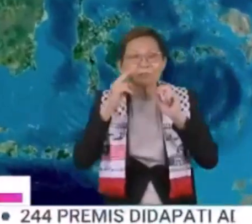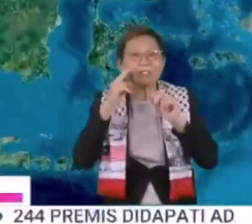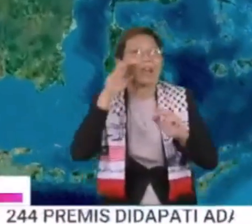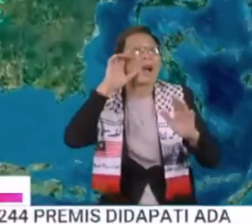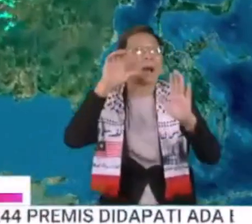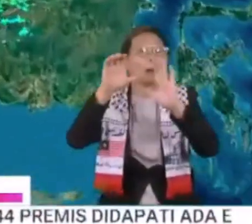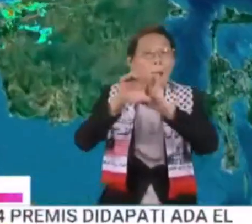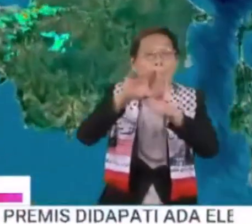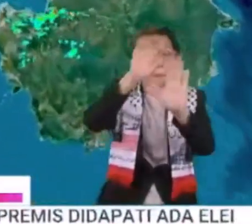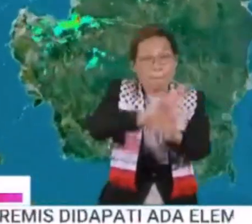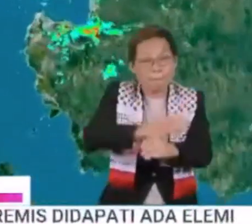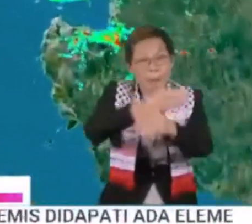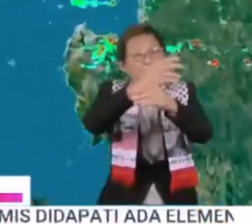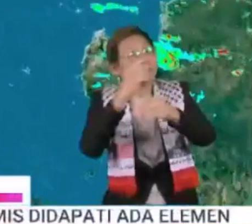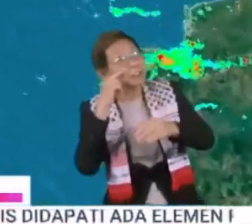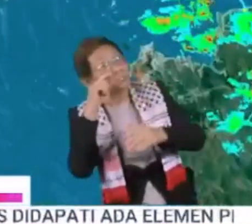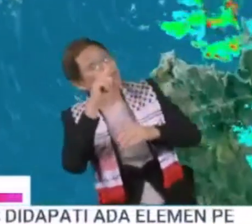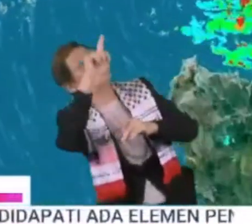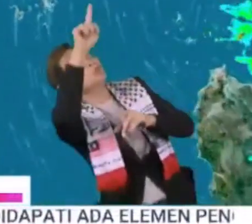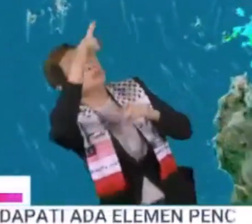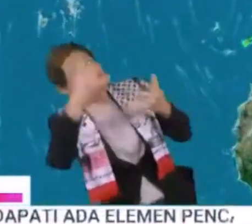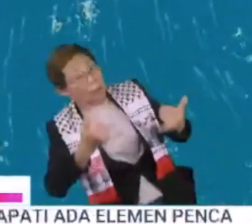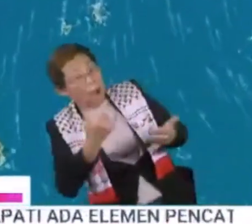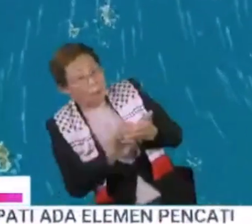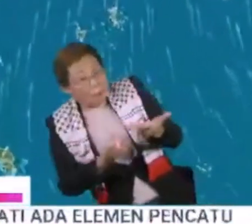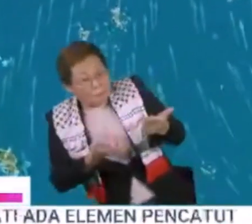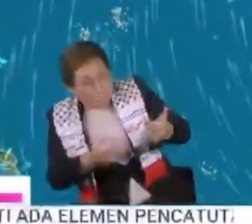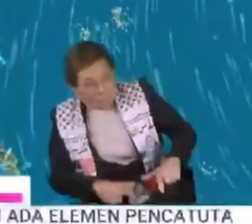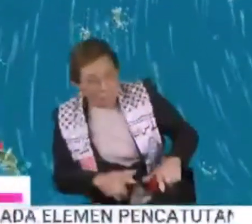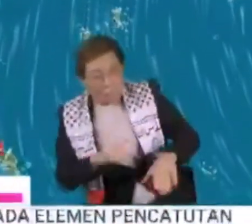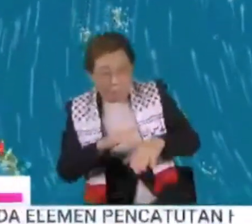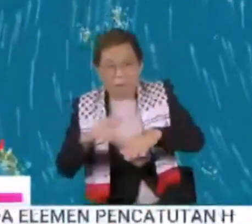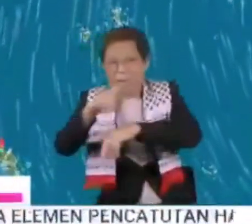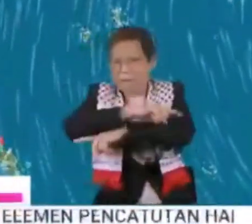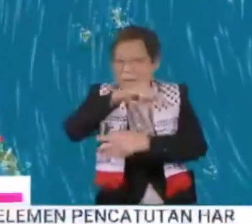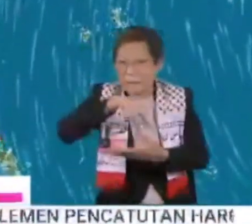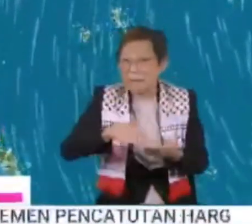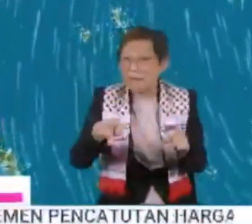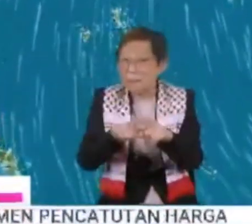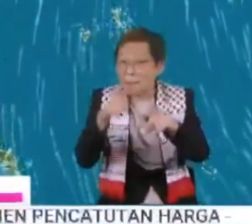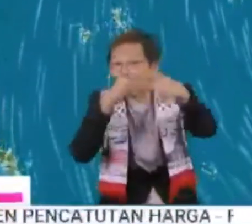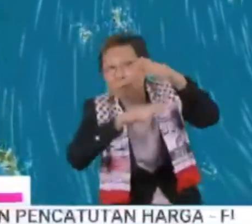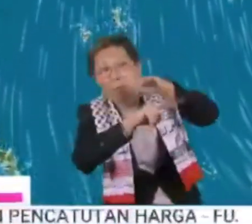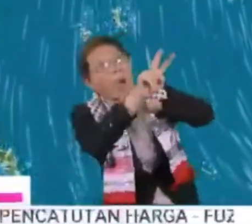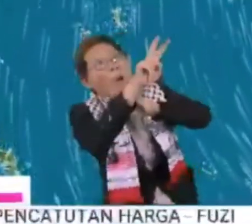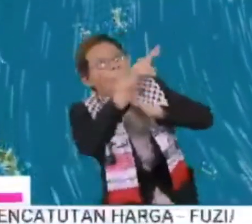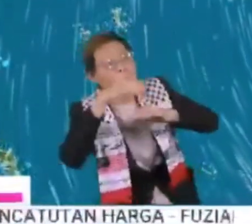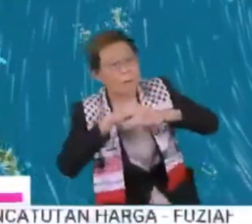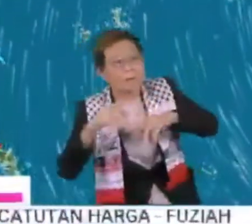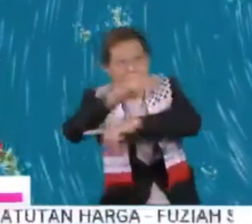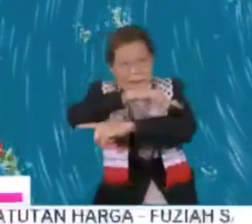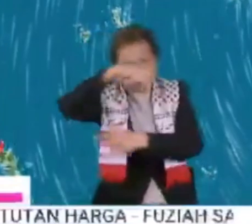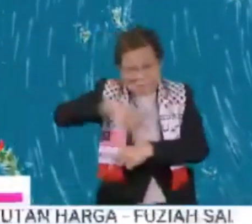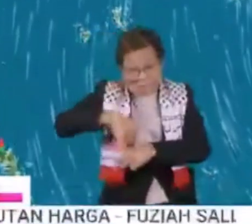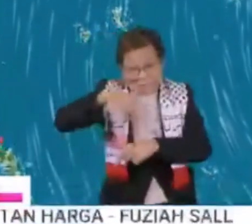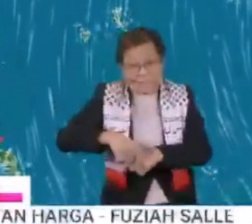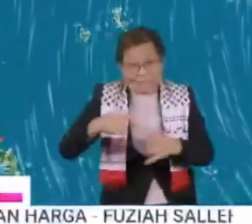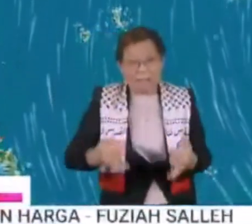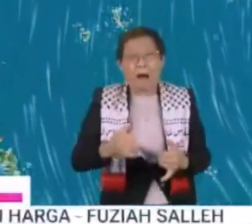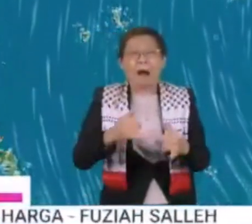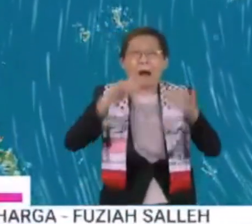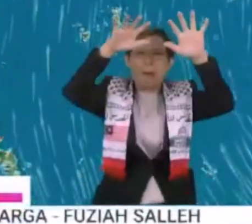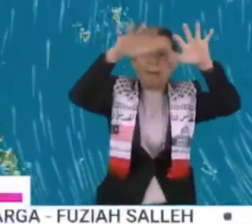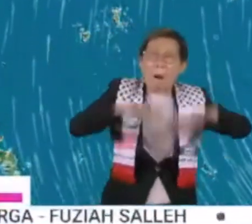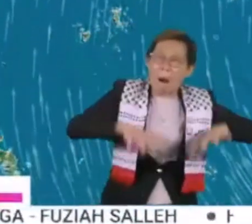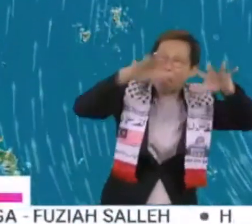imej gemeradah bagi melihat keadaan cuaca semasa. Apa yang berlaku pada hari ini? Seperti diramalkan, pada hari ini cuaca lembap kini